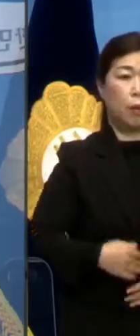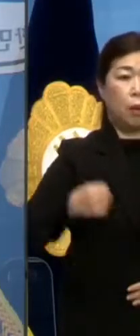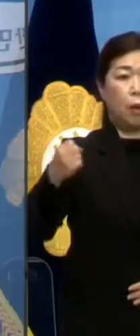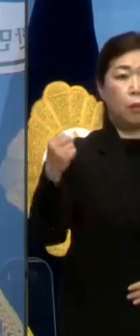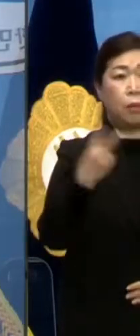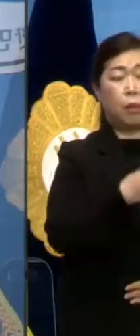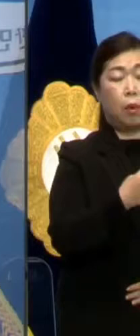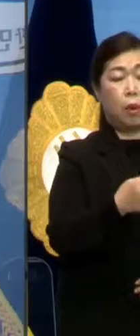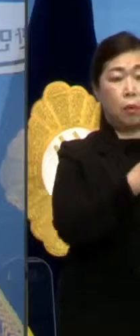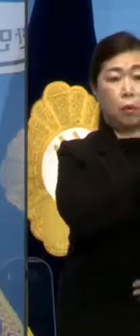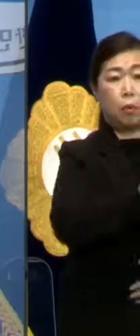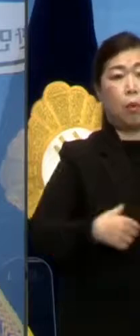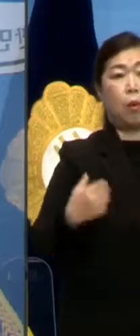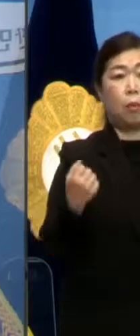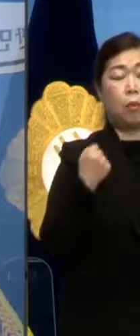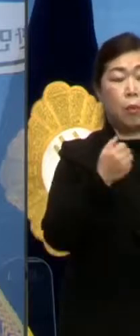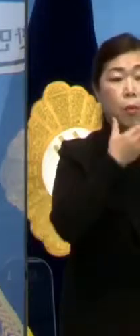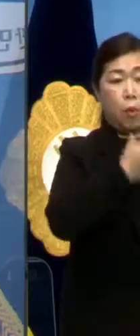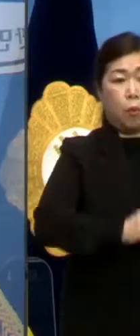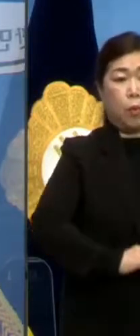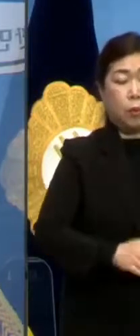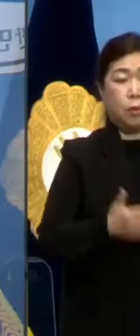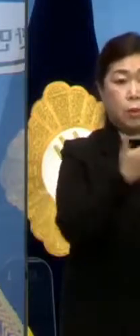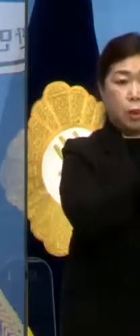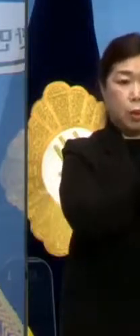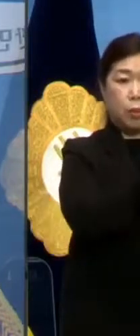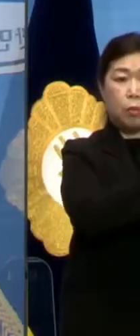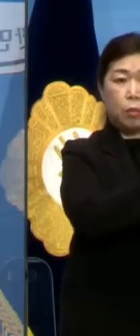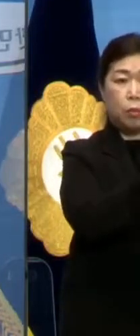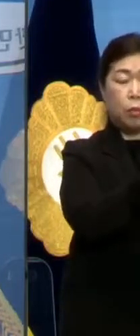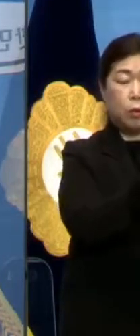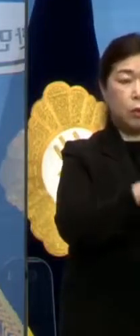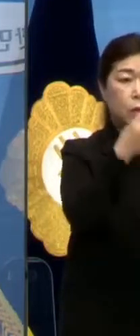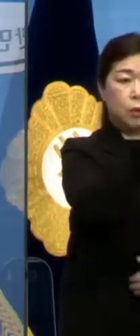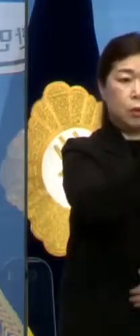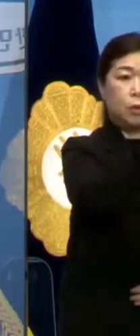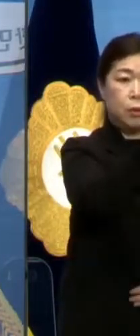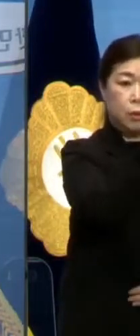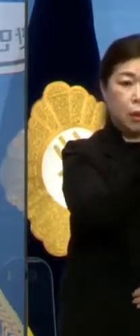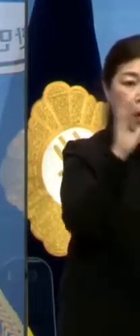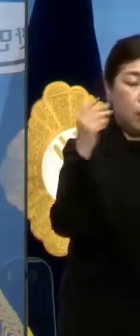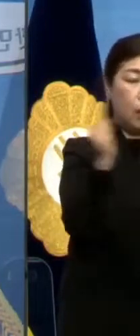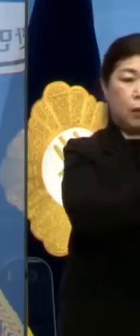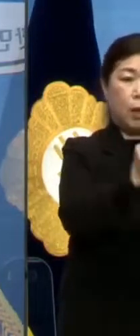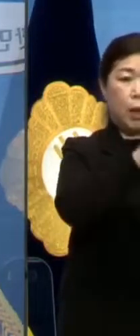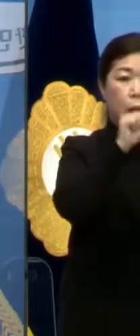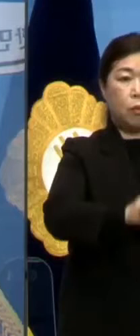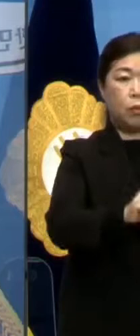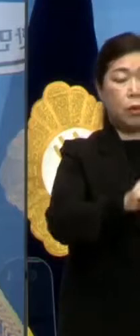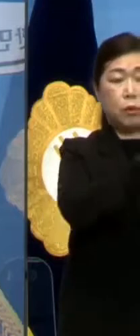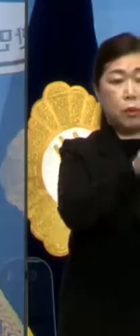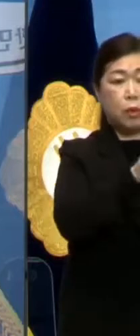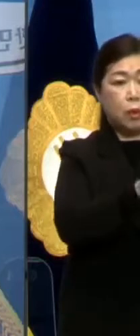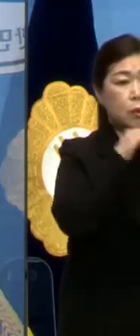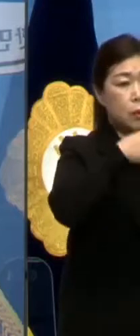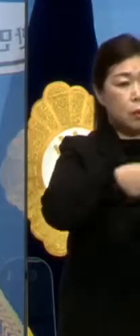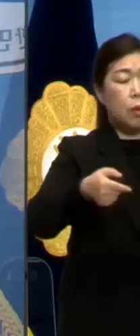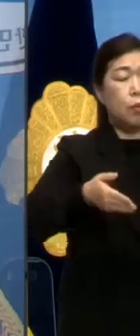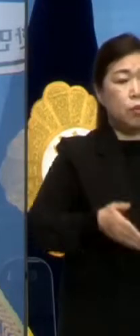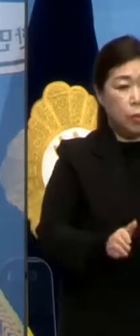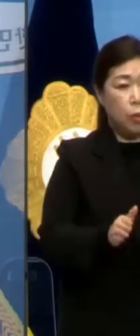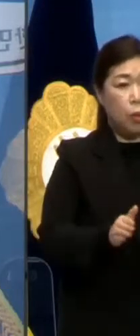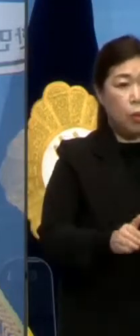또한 보건복지부 발간 자료에 의하면 2019년 아동학대 행위자 유형 중 친생부모